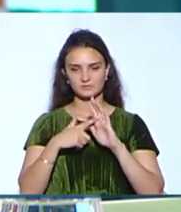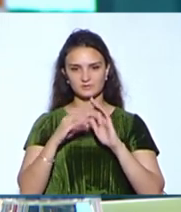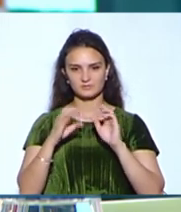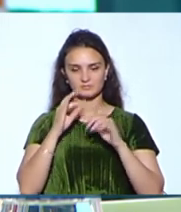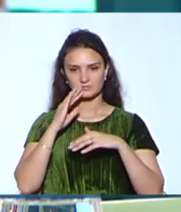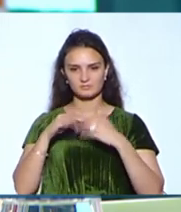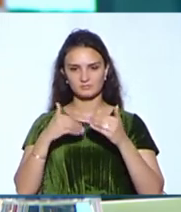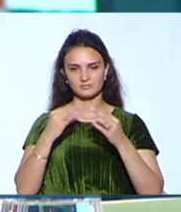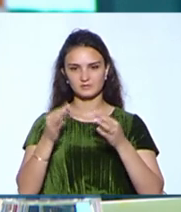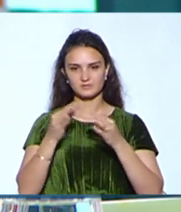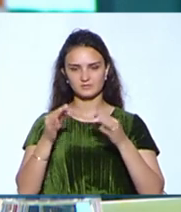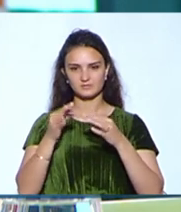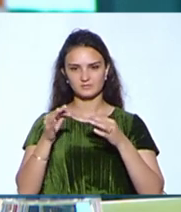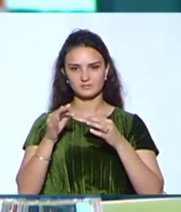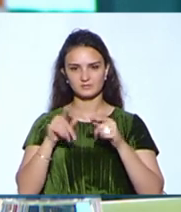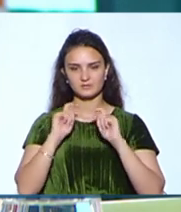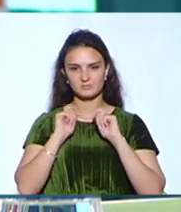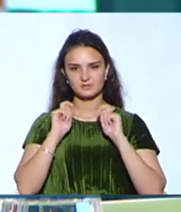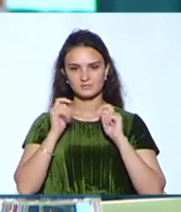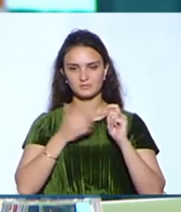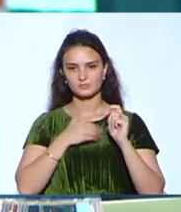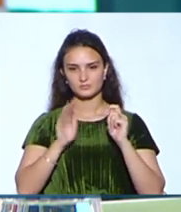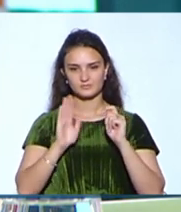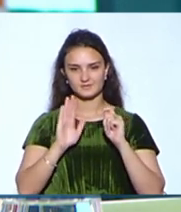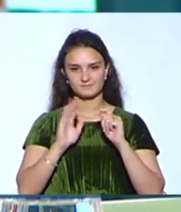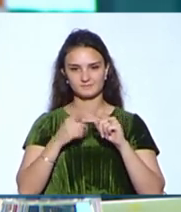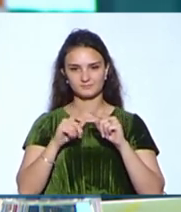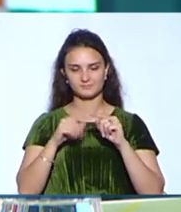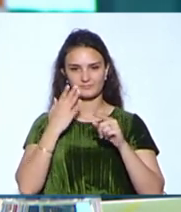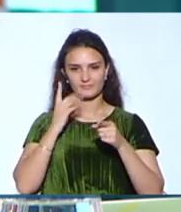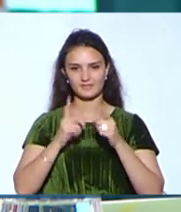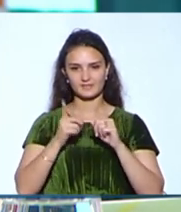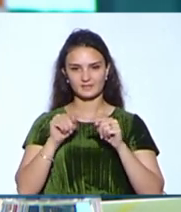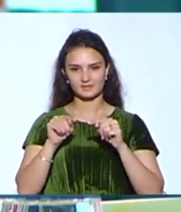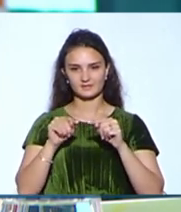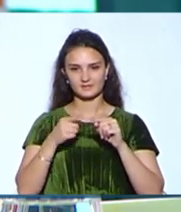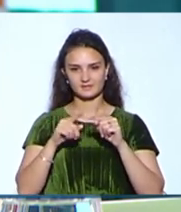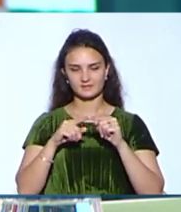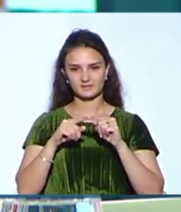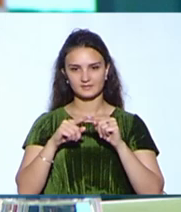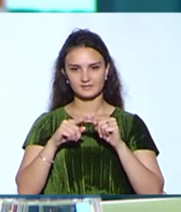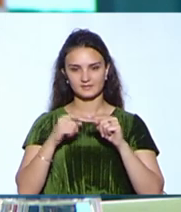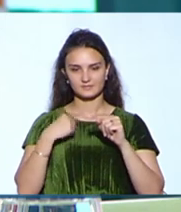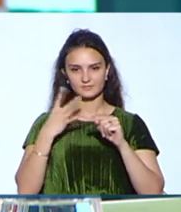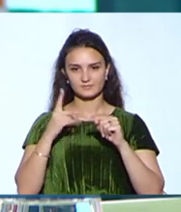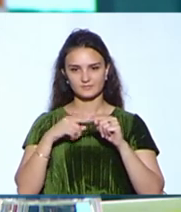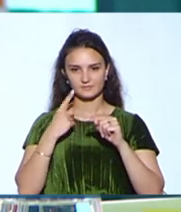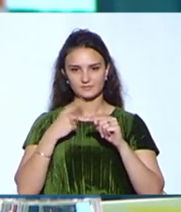სექტემბრის შემდეგ აღარასოდეს იმჩნევდა ამ დაბადების დღეს. ანუ რეალურად ჩვენ უნდა